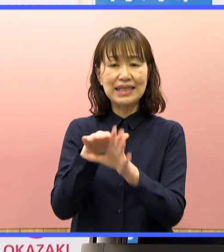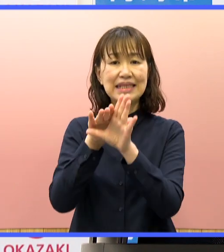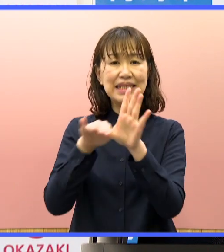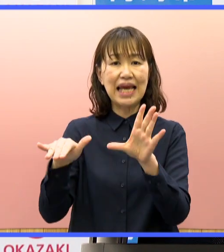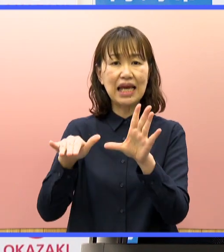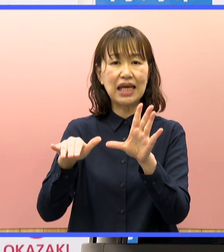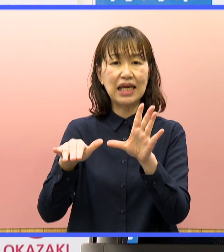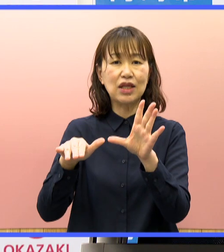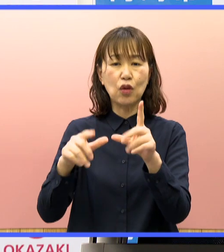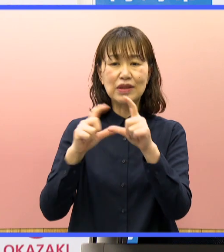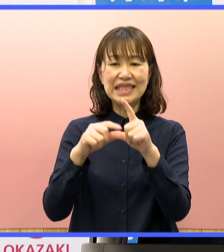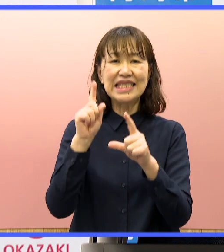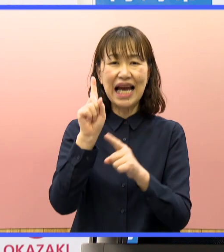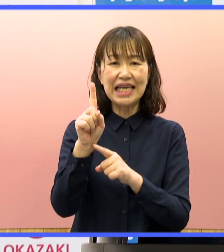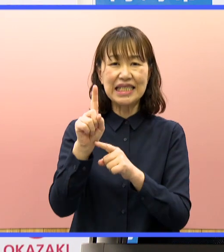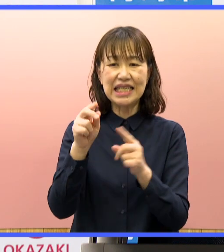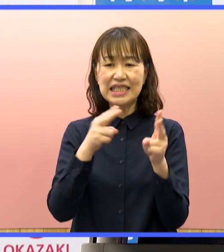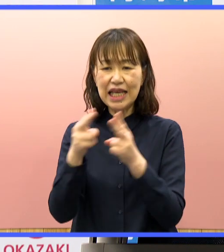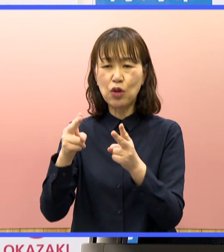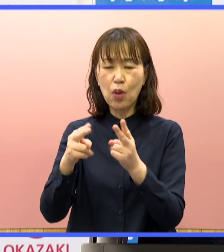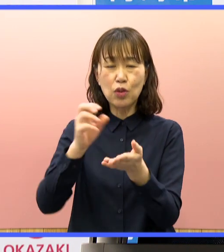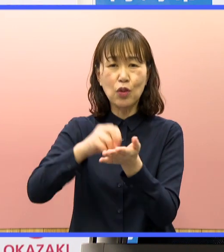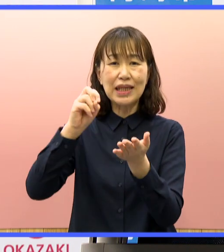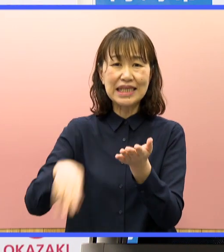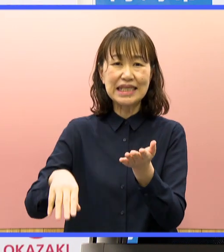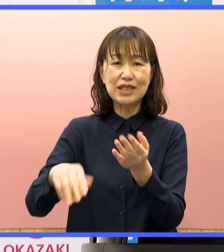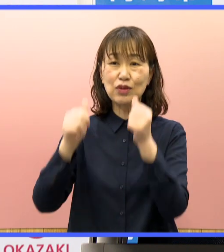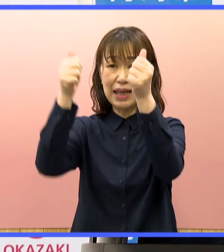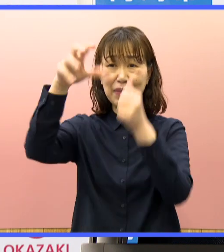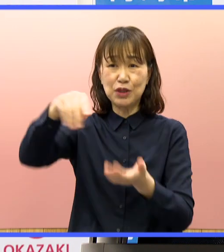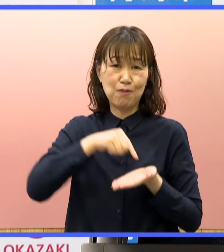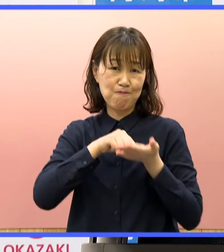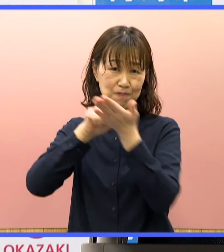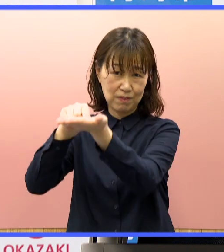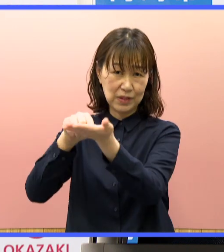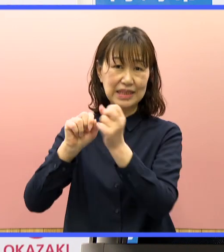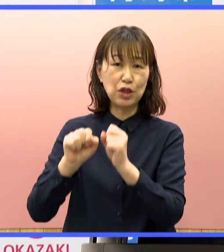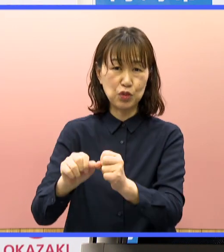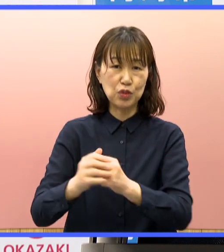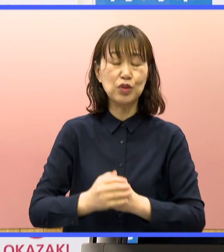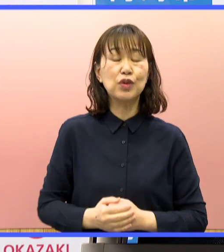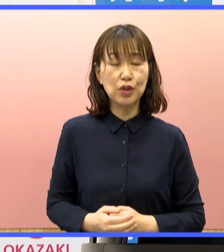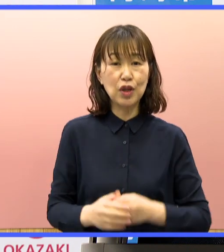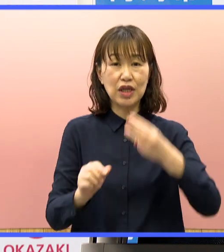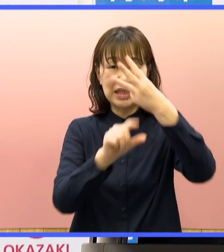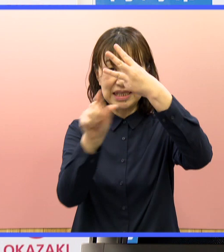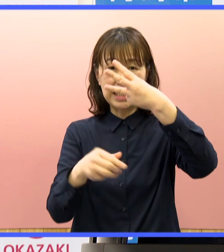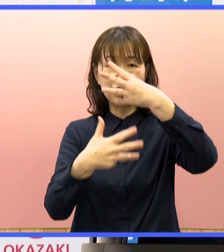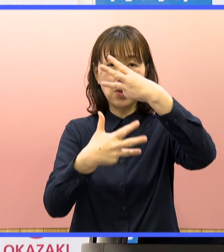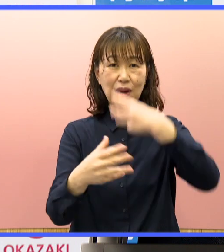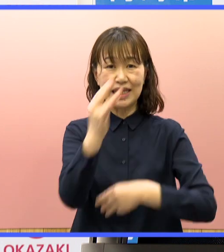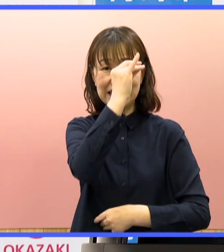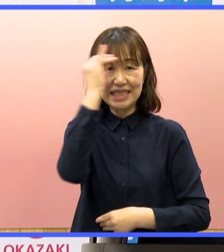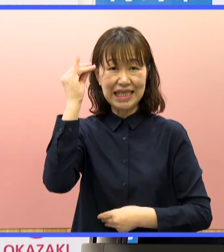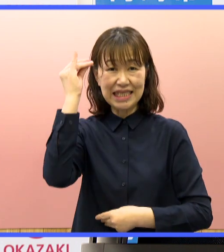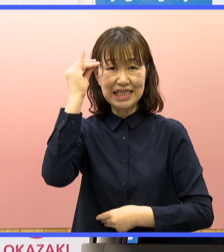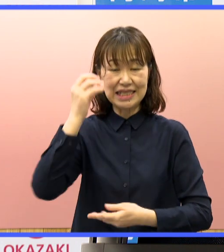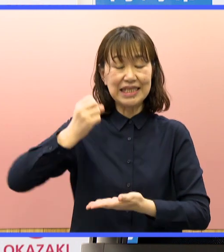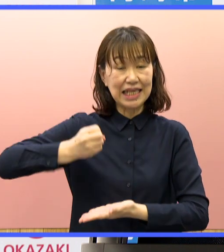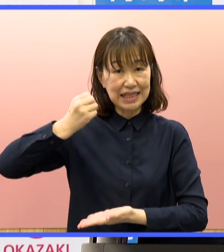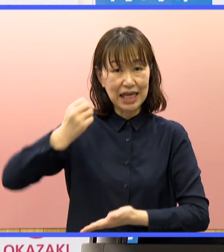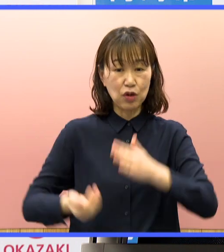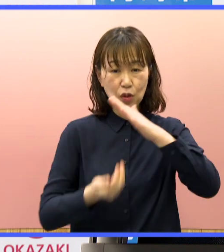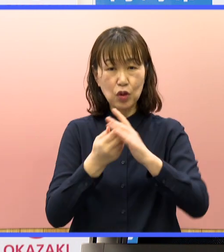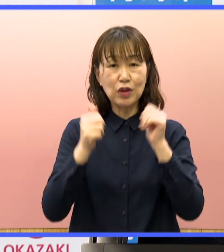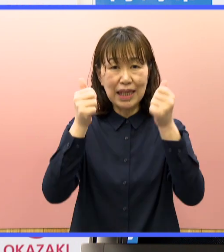在の GI 登録の取り消しを求めて提訴しておられますが、3月8日に知的財産高等裁判所の判